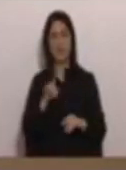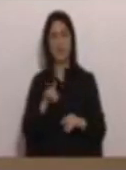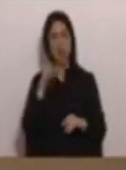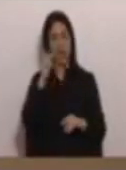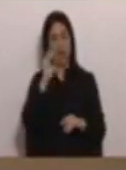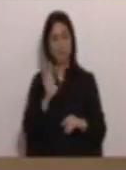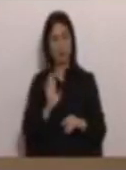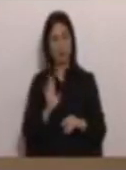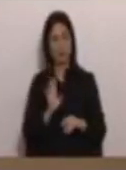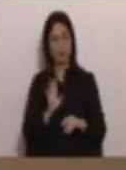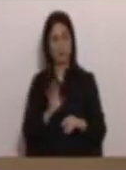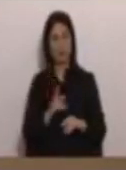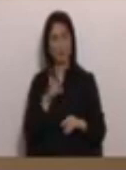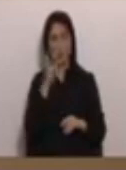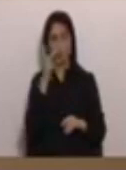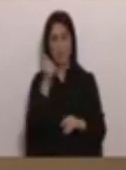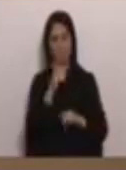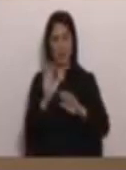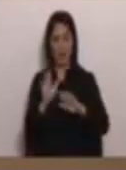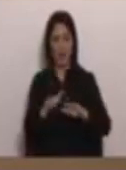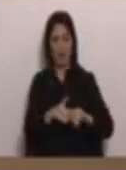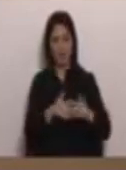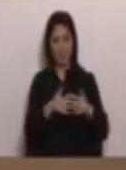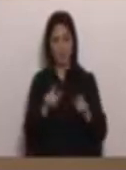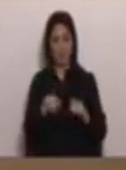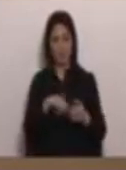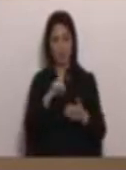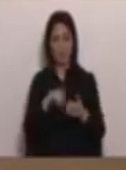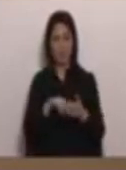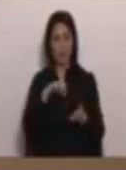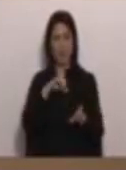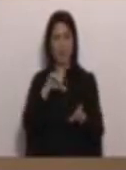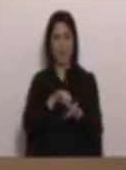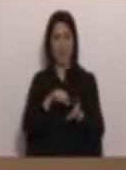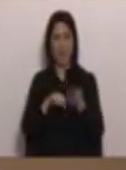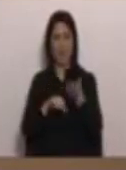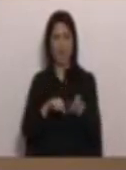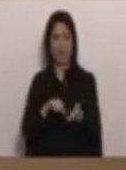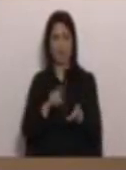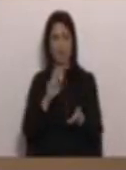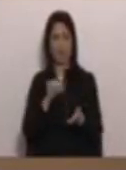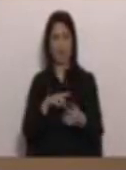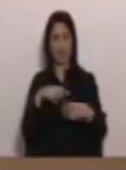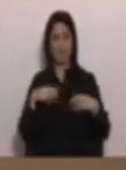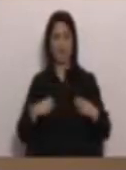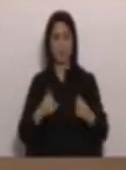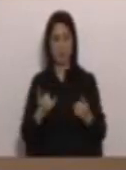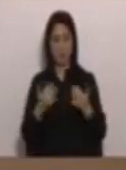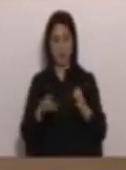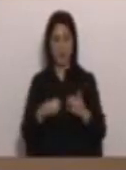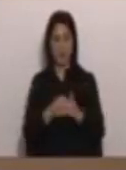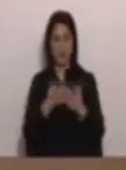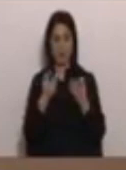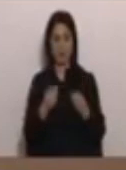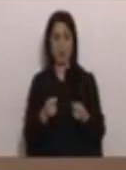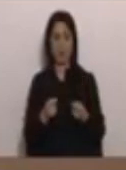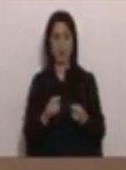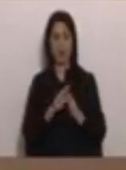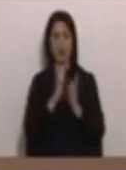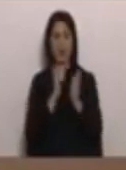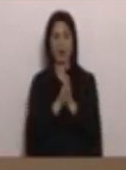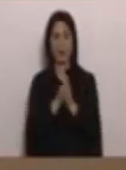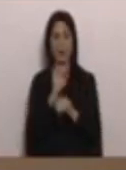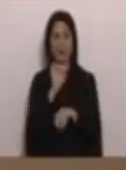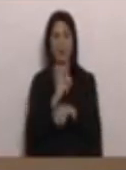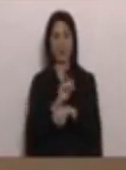ვფიქრობ. ორი კვირა გავიდა თუ მეტი ამ საკითხის დაყენებისდან და სამწუხაროდ დღემდე ყველაფერი